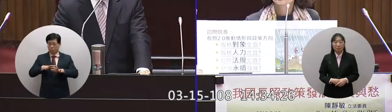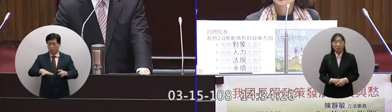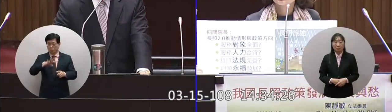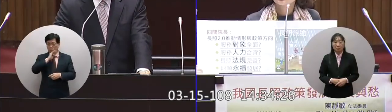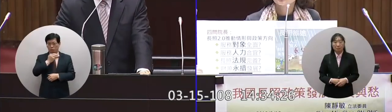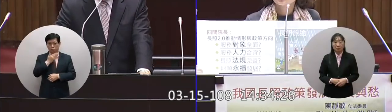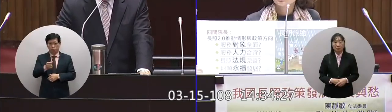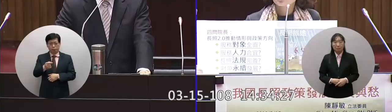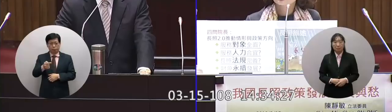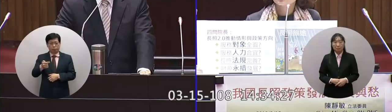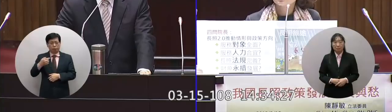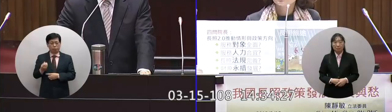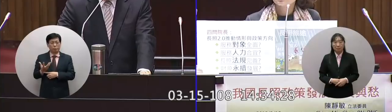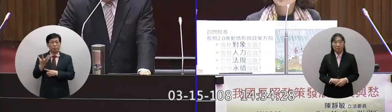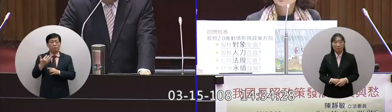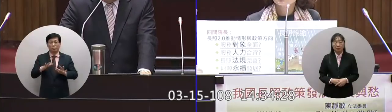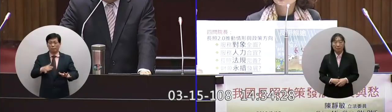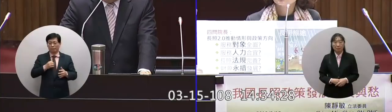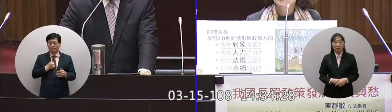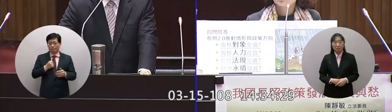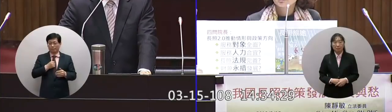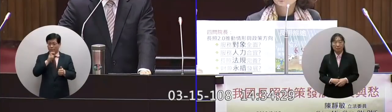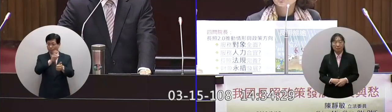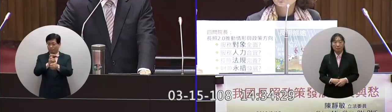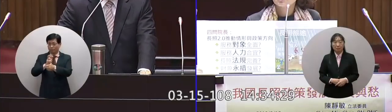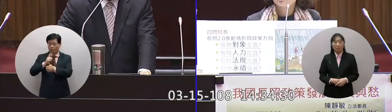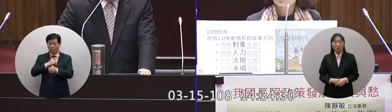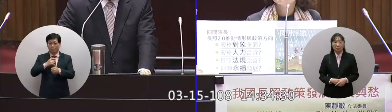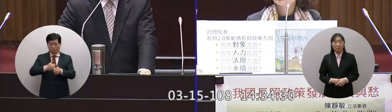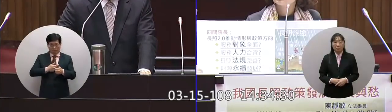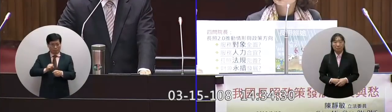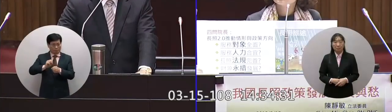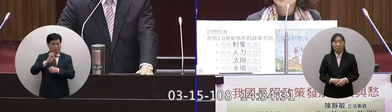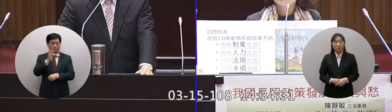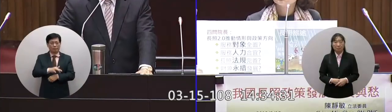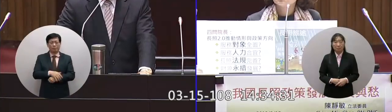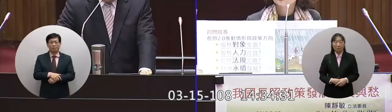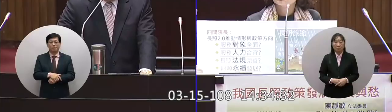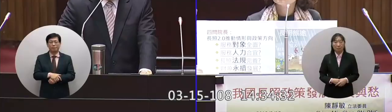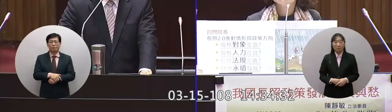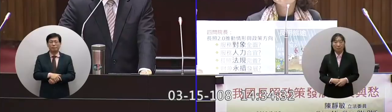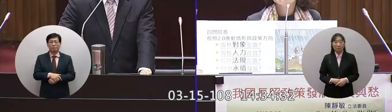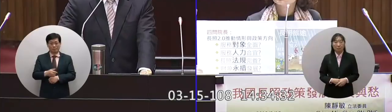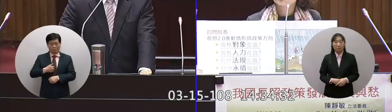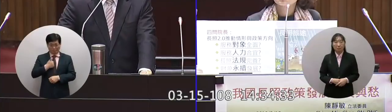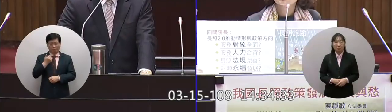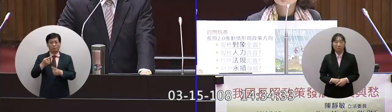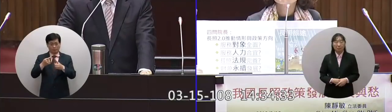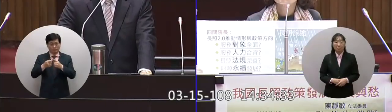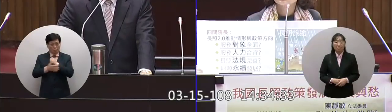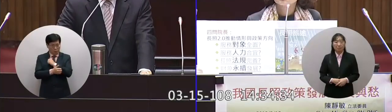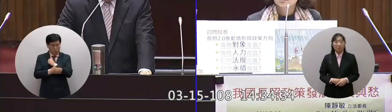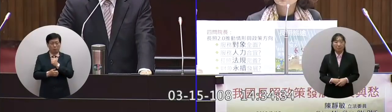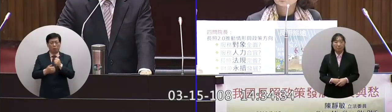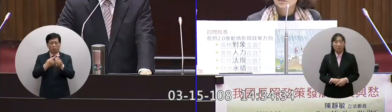高龄化社会的来临，我们知道要照顾的对象增加快速，那当然人力就相